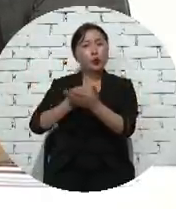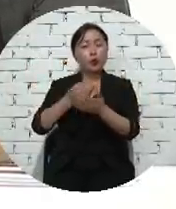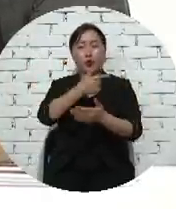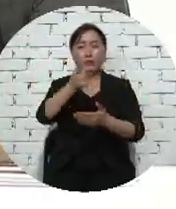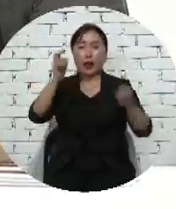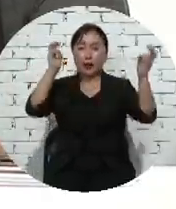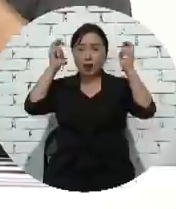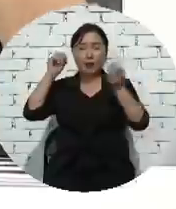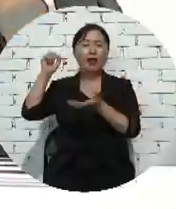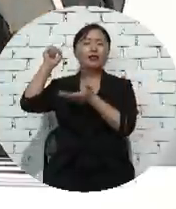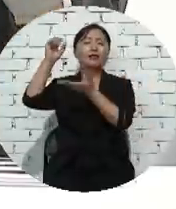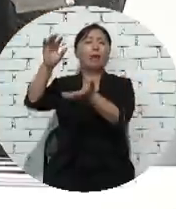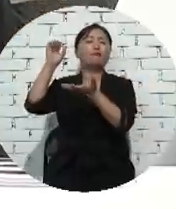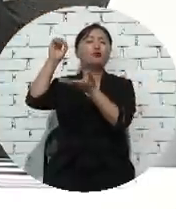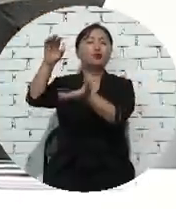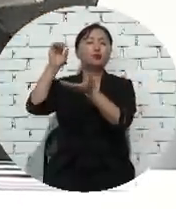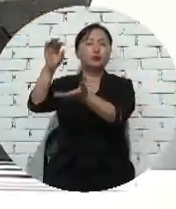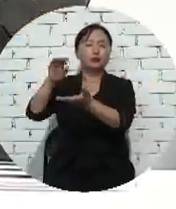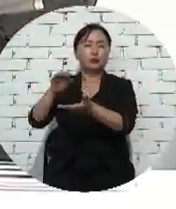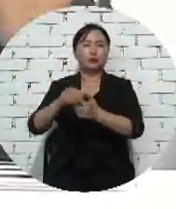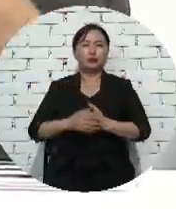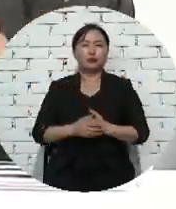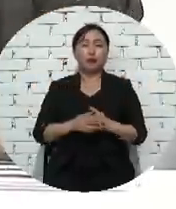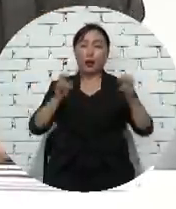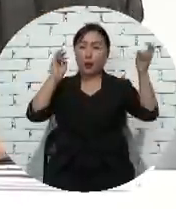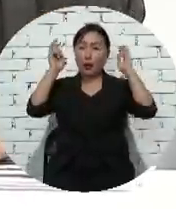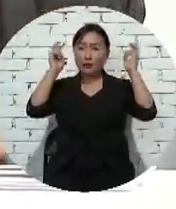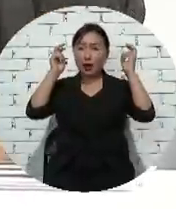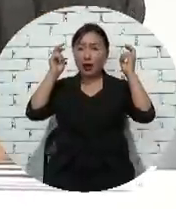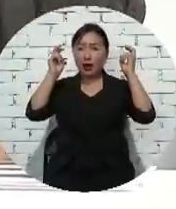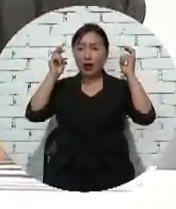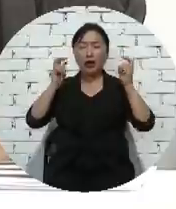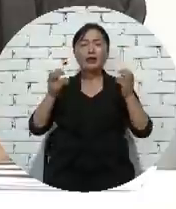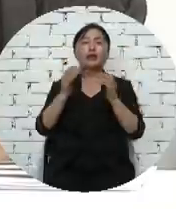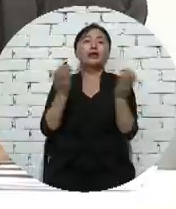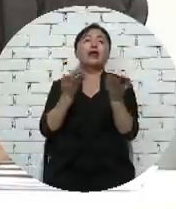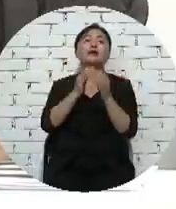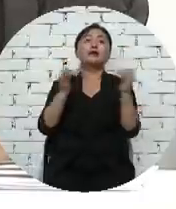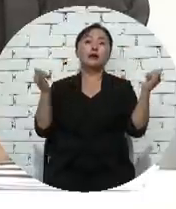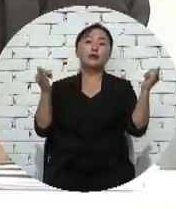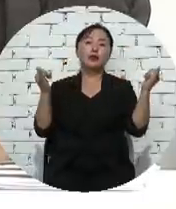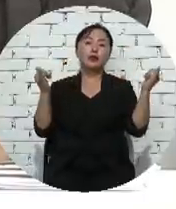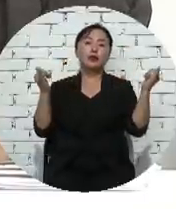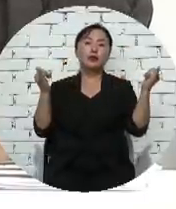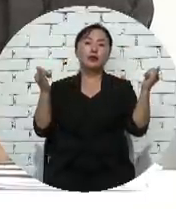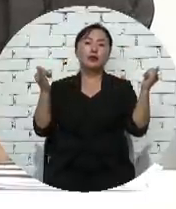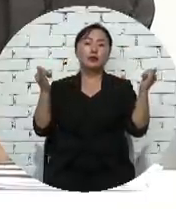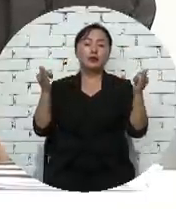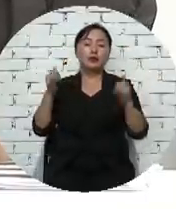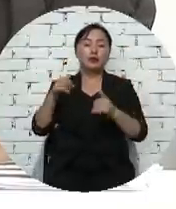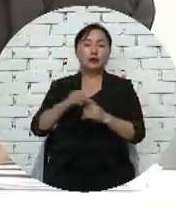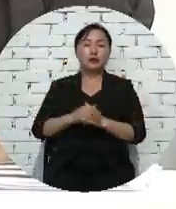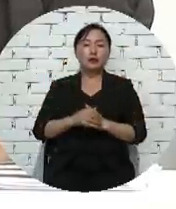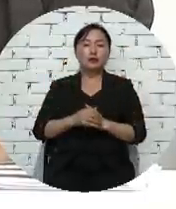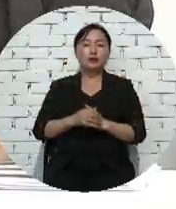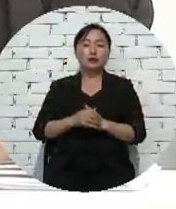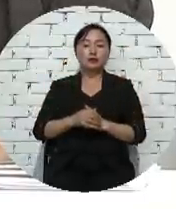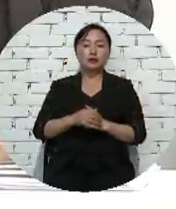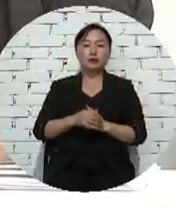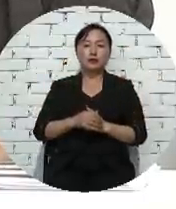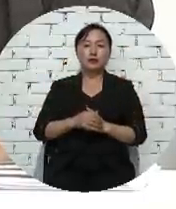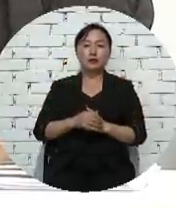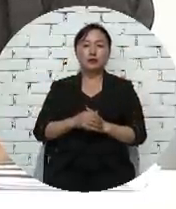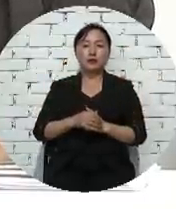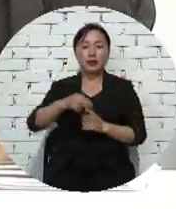납품하는 그런 그 저 회사를 하는 분들이 제가 그 고영하 이사장께서 주최하신